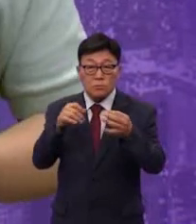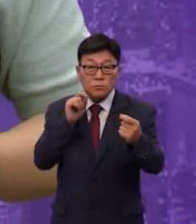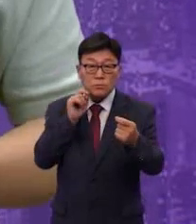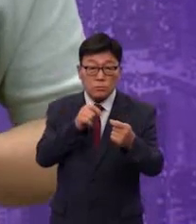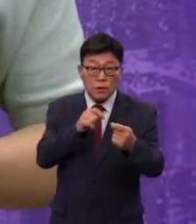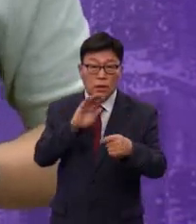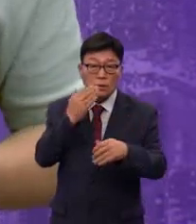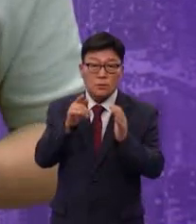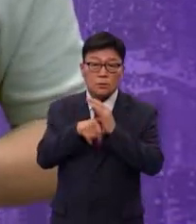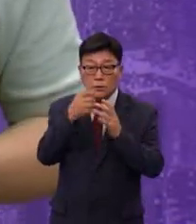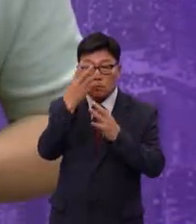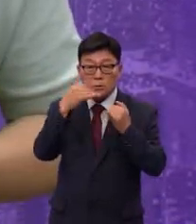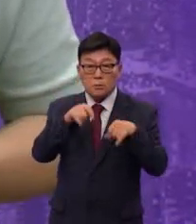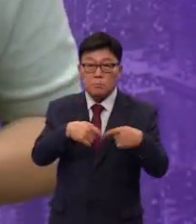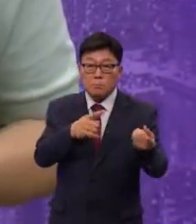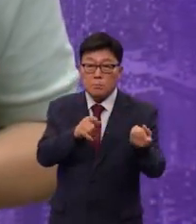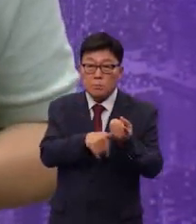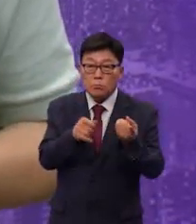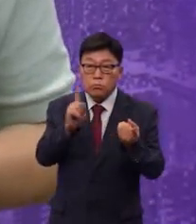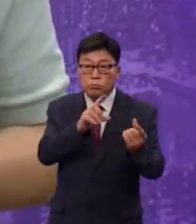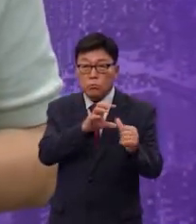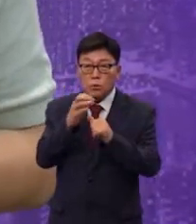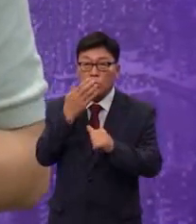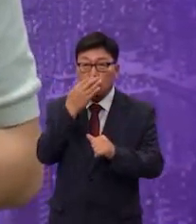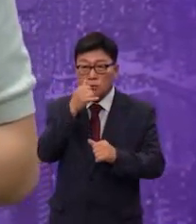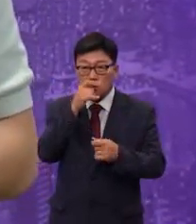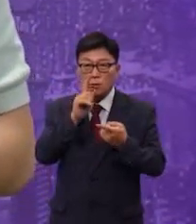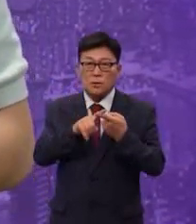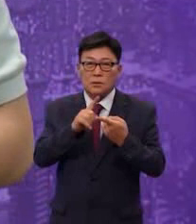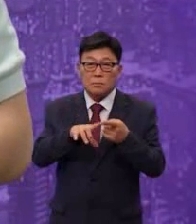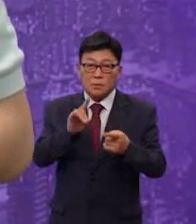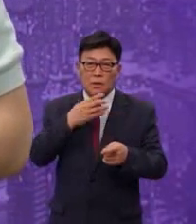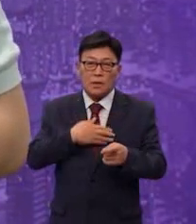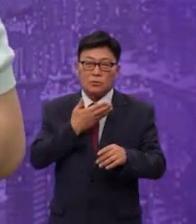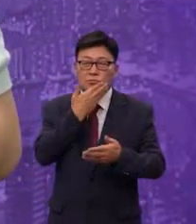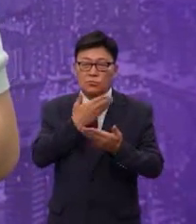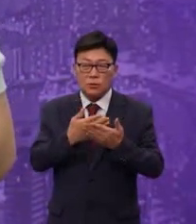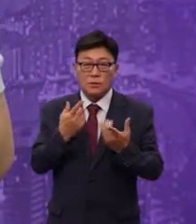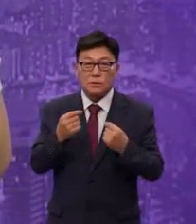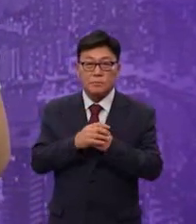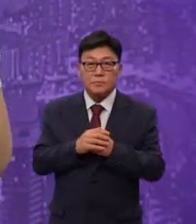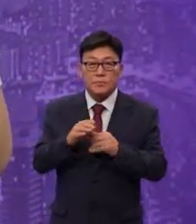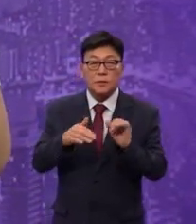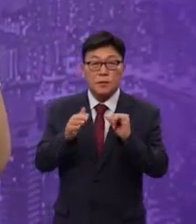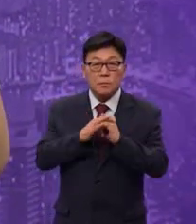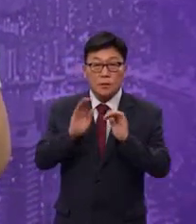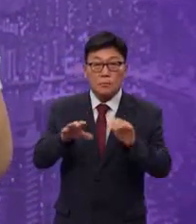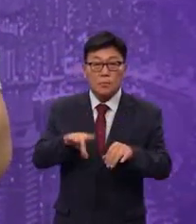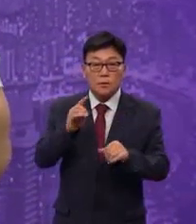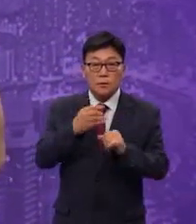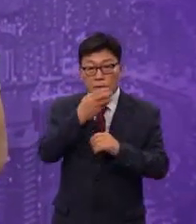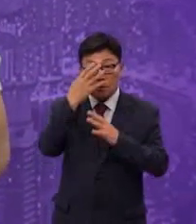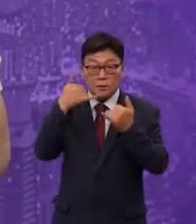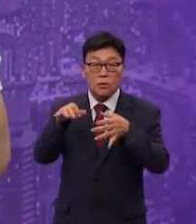때 어떤 정책을 이용할 수 있는지에 대한 이해부터 먼저 하는 것이 중요하다고 생각을 했습니다. 그래서 저희는 먼저